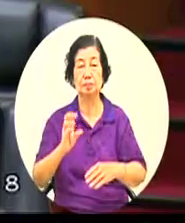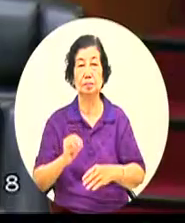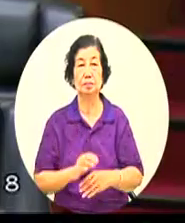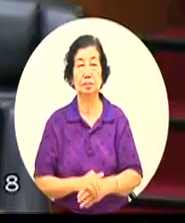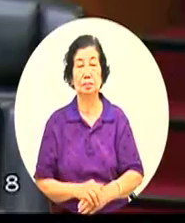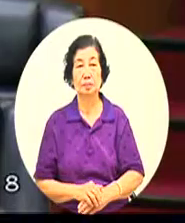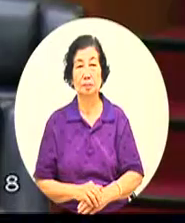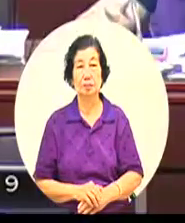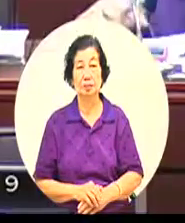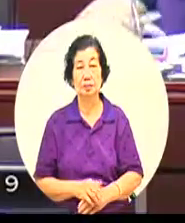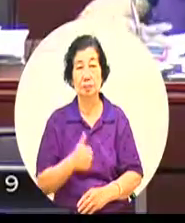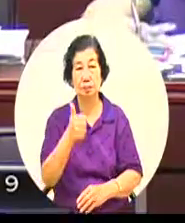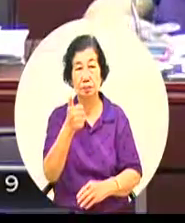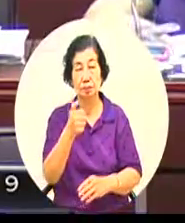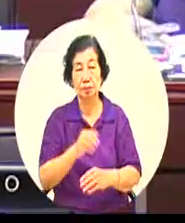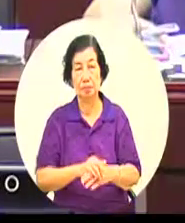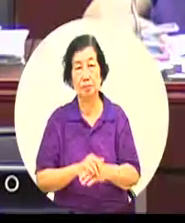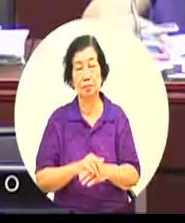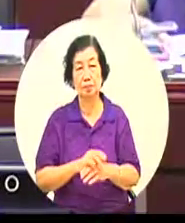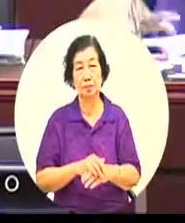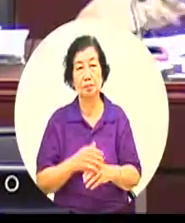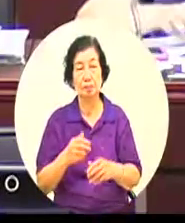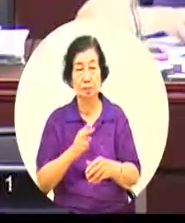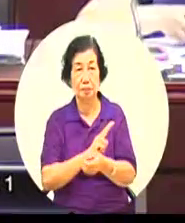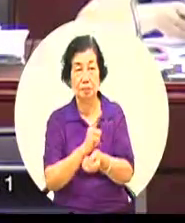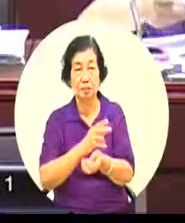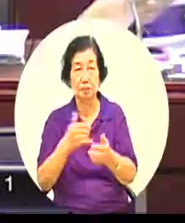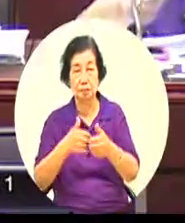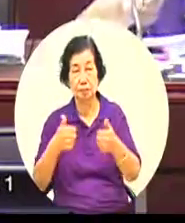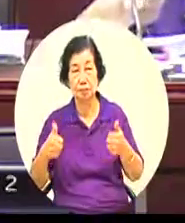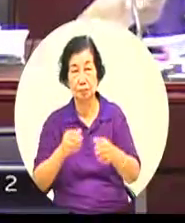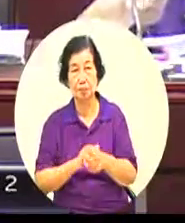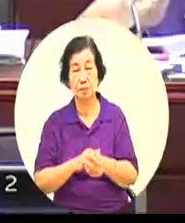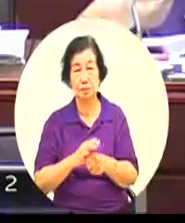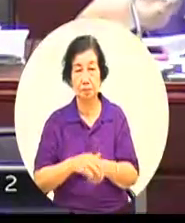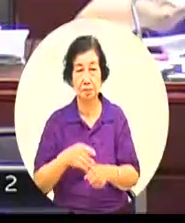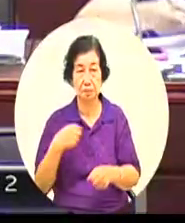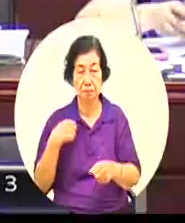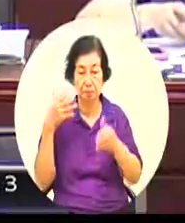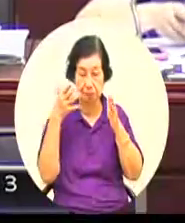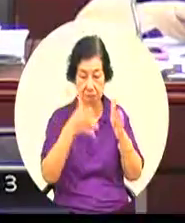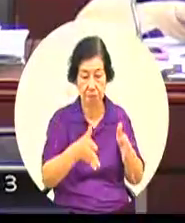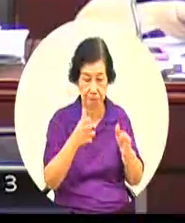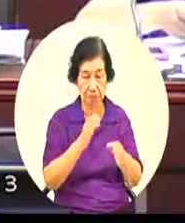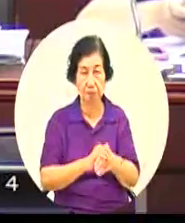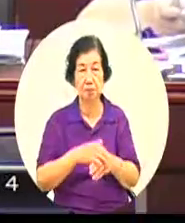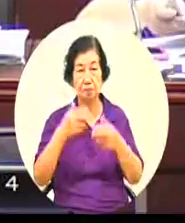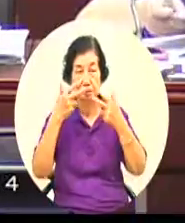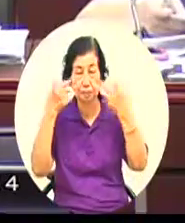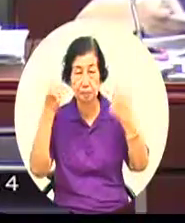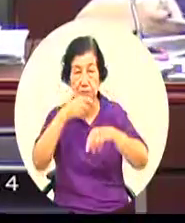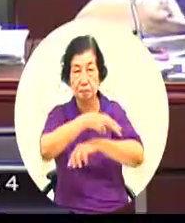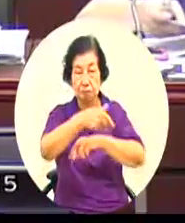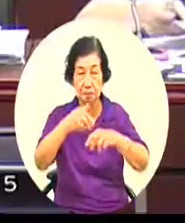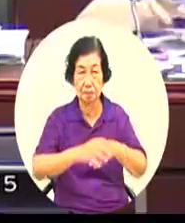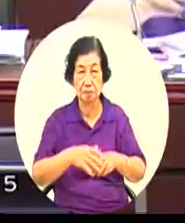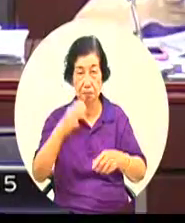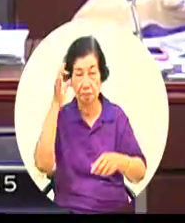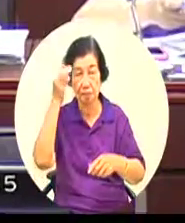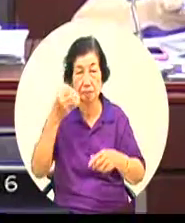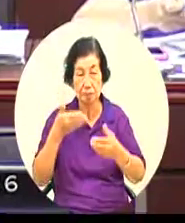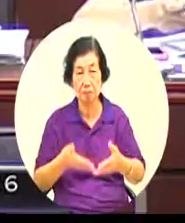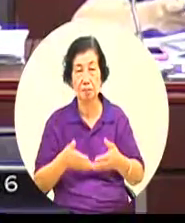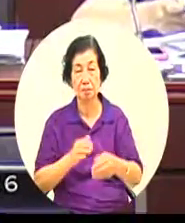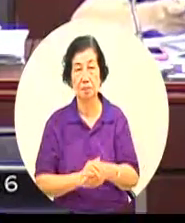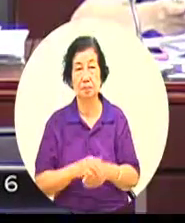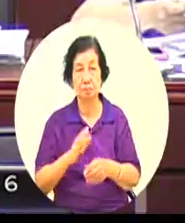谢谢林议员的提问哦。各位，林议员其实知道我们对原乡的教育是非常非常的重视的，然后也跟原民会合